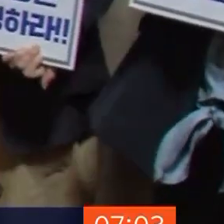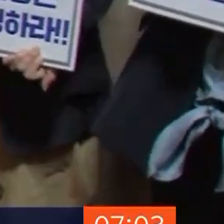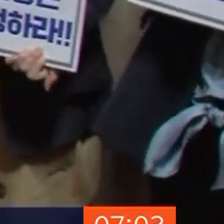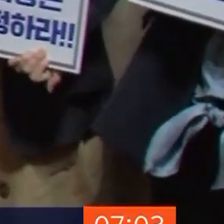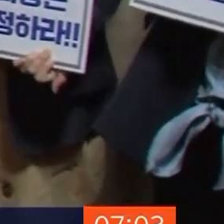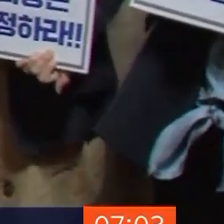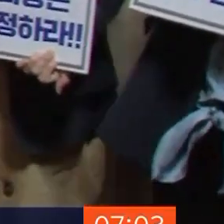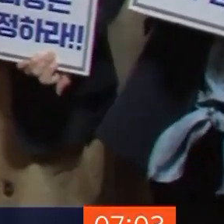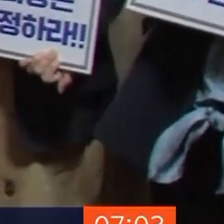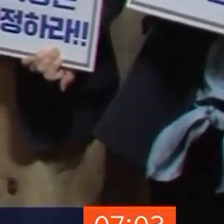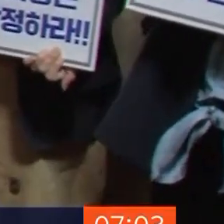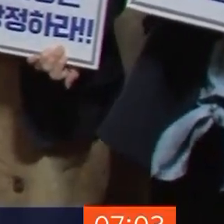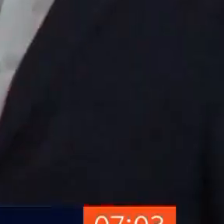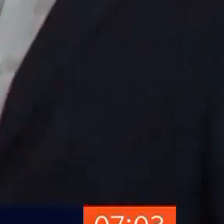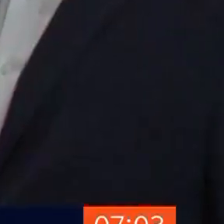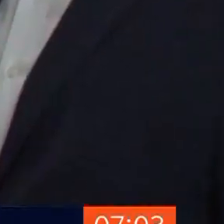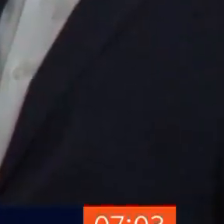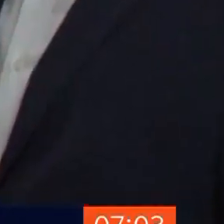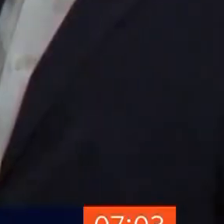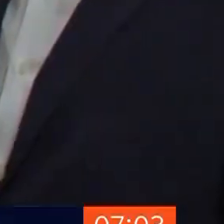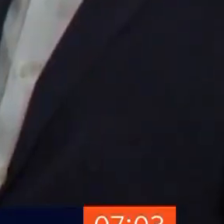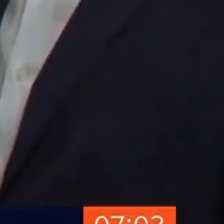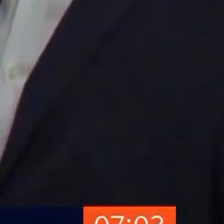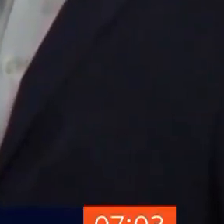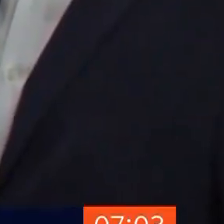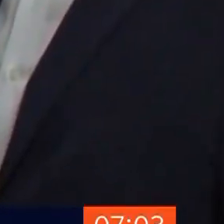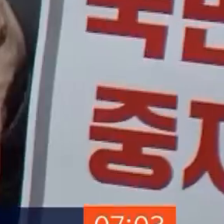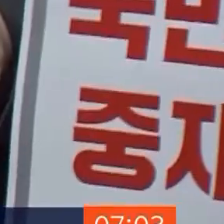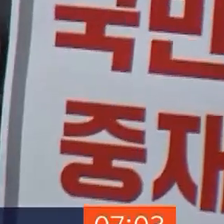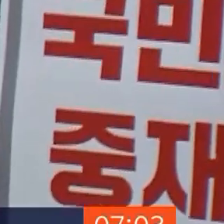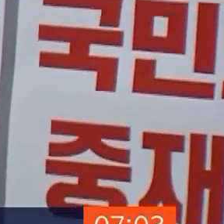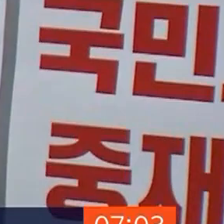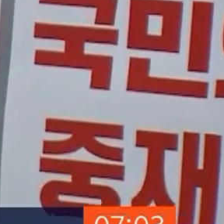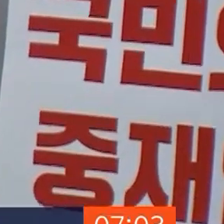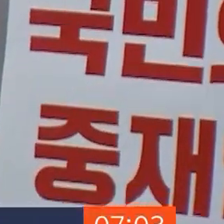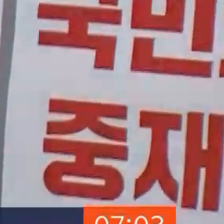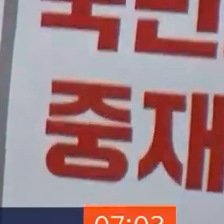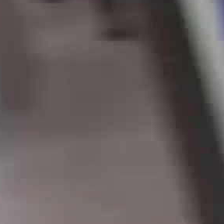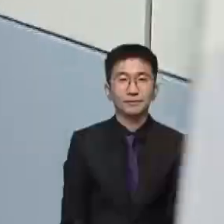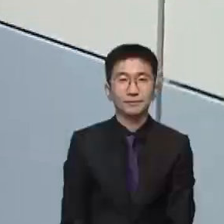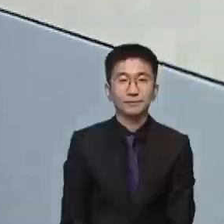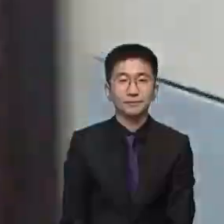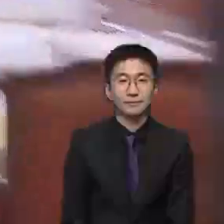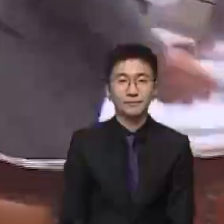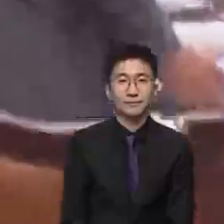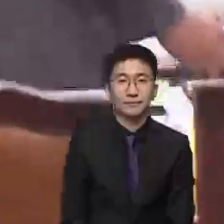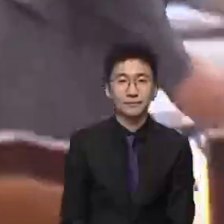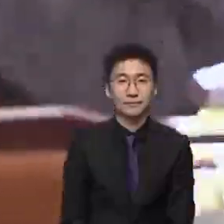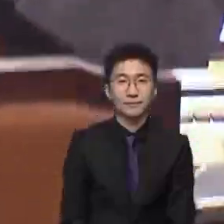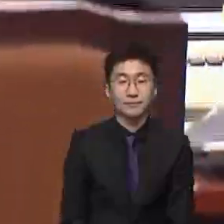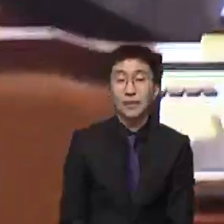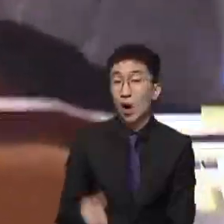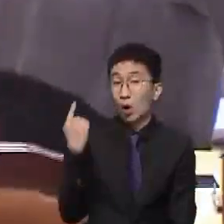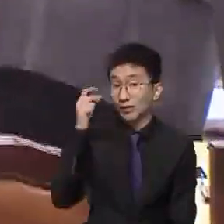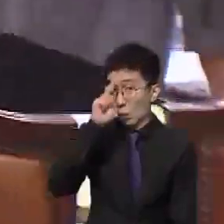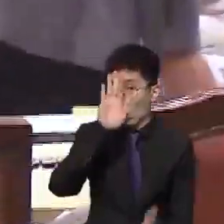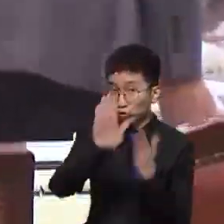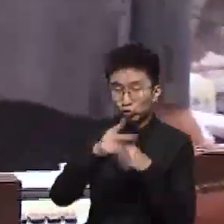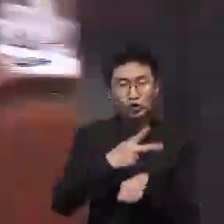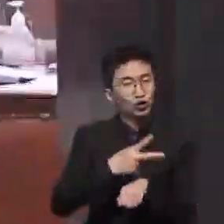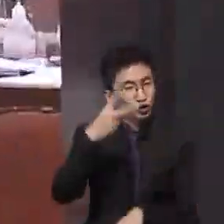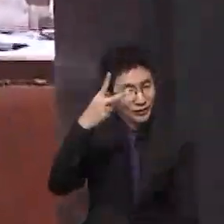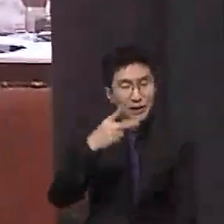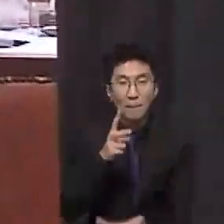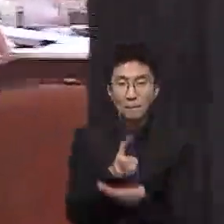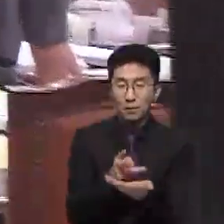처리도 불사하겠다는 방침을 천명한 상황입니다. SBS 화강윤입니다. 어제 오후 2시